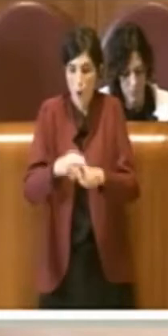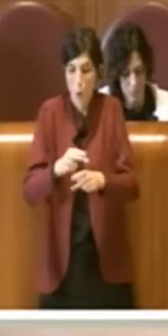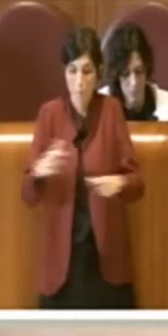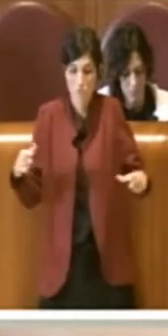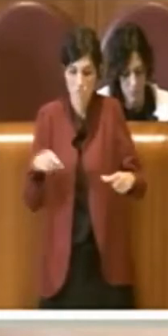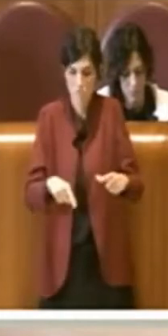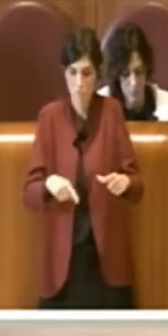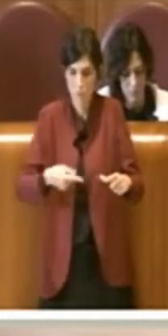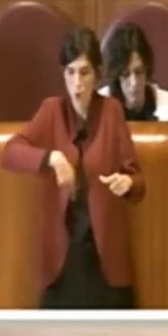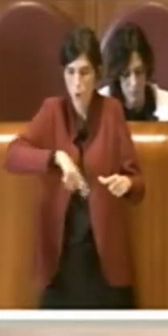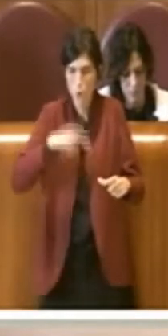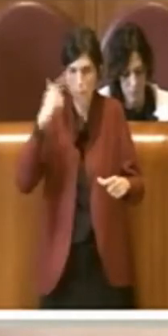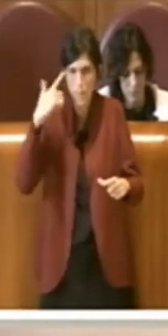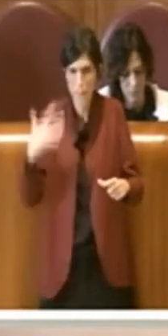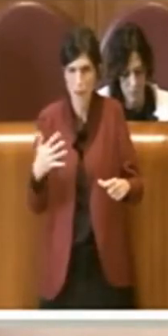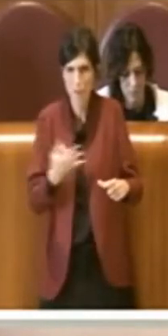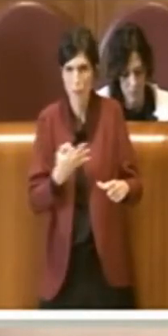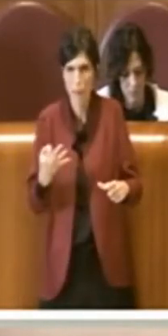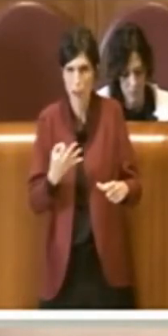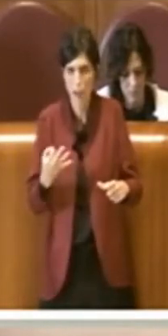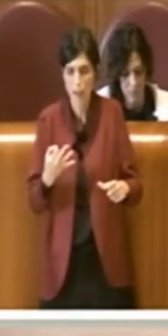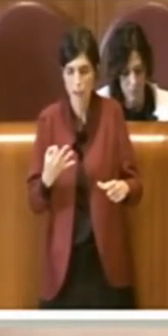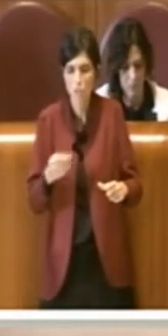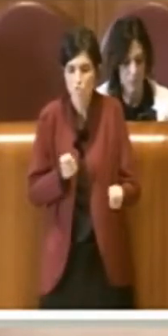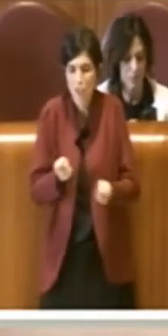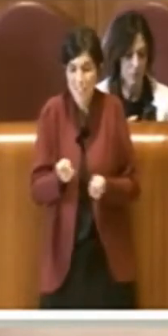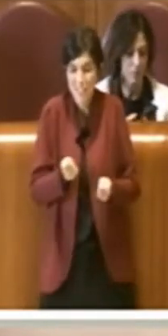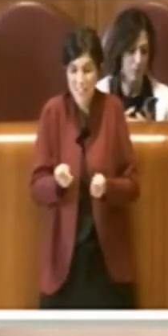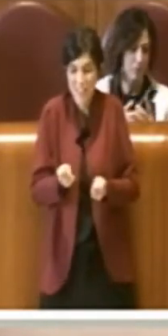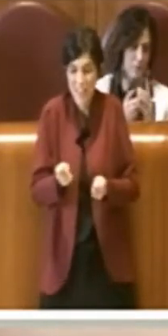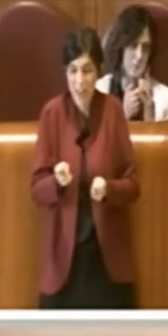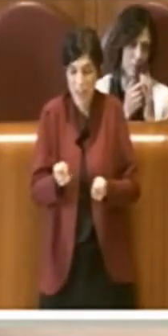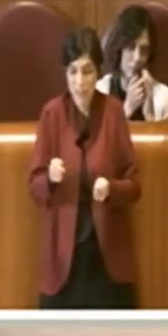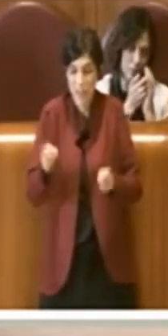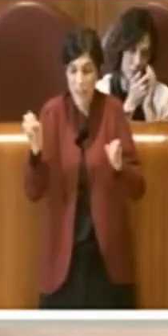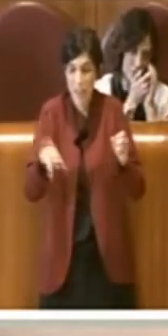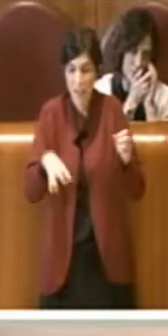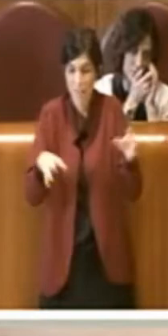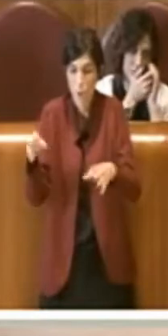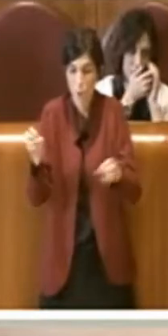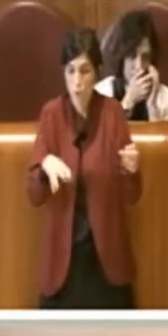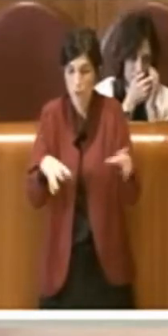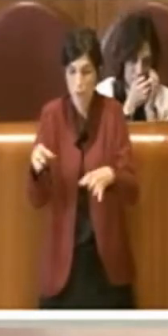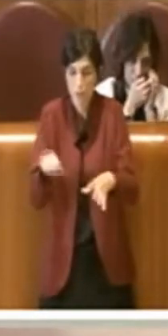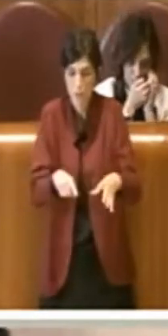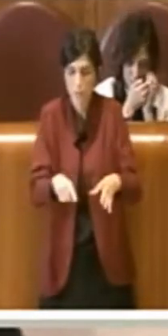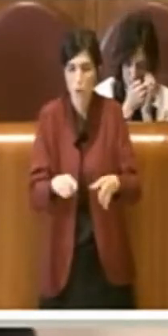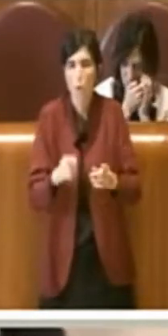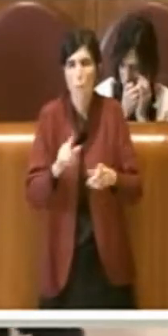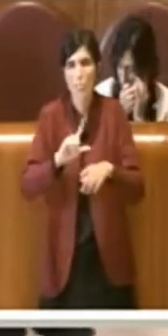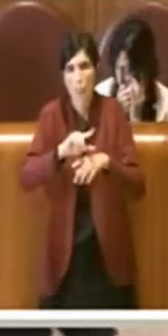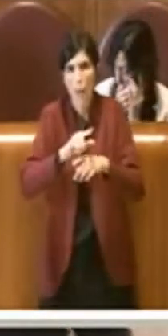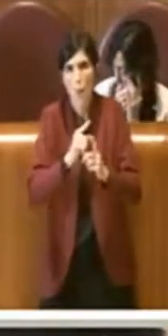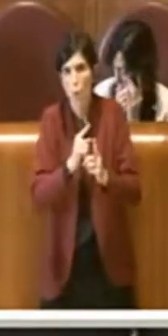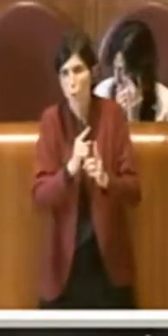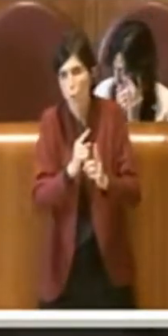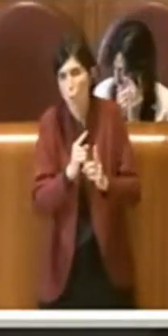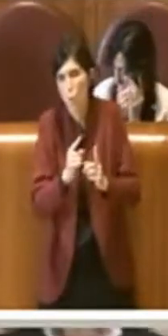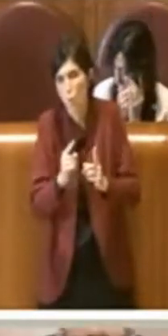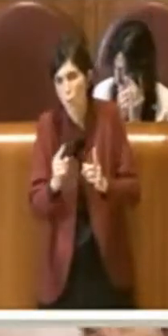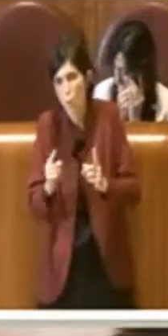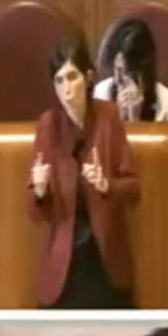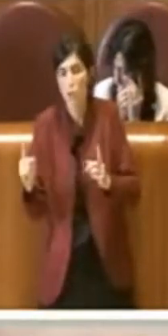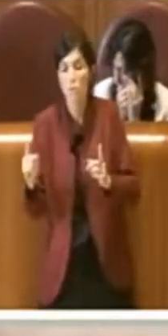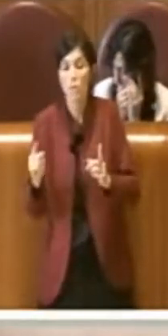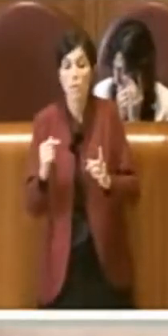sapevamo perfettamente che la gestione dei rifiuti aveva bisogno di una transizione molto lunga e per un periodo lungo